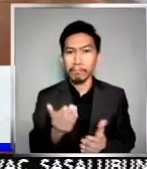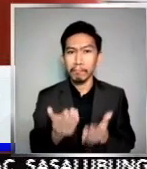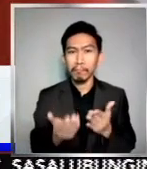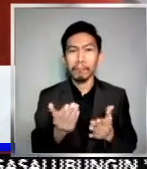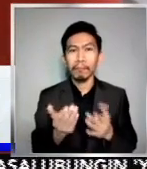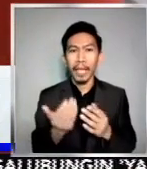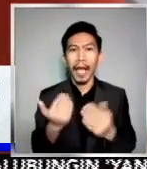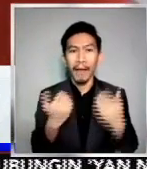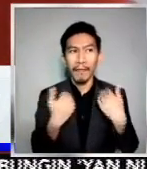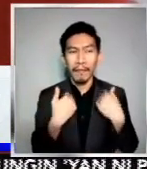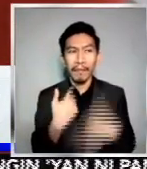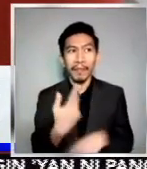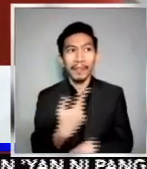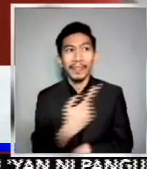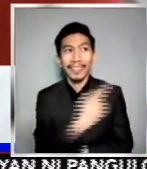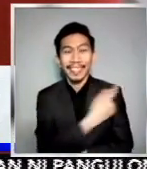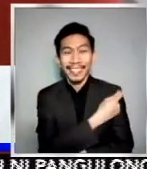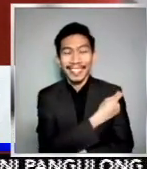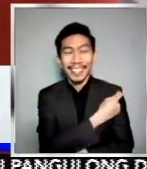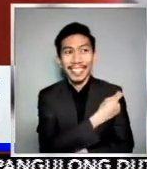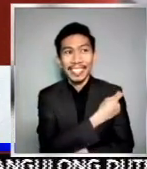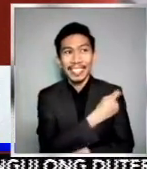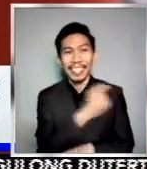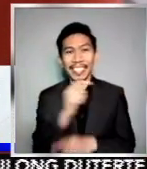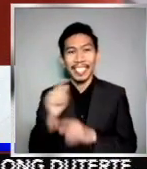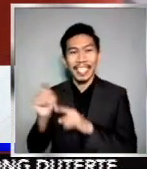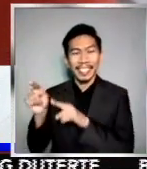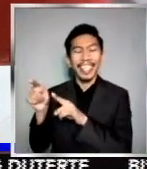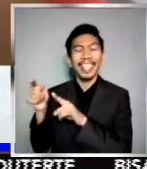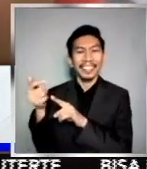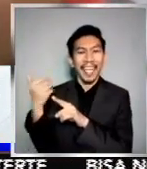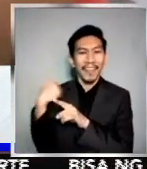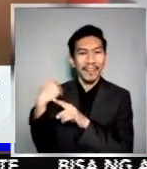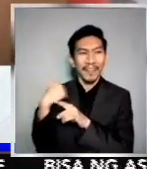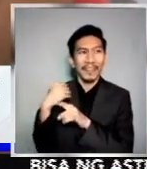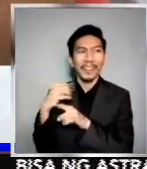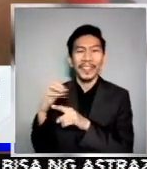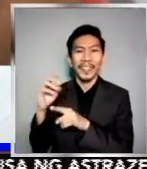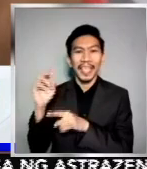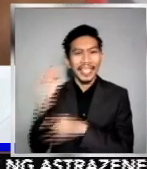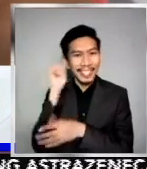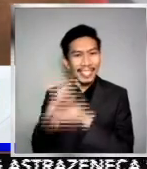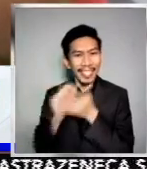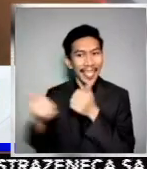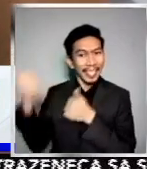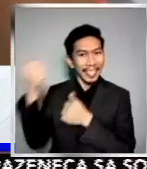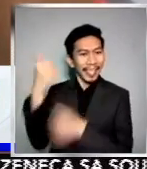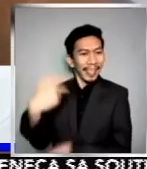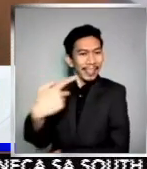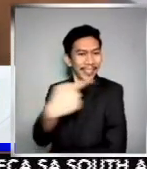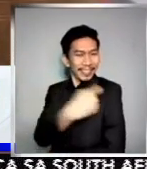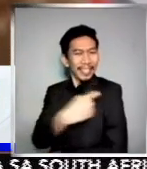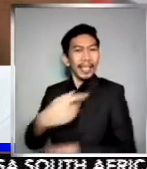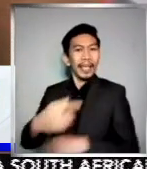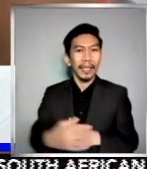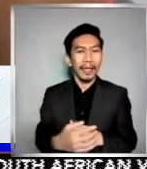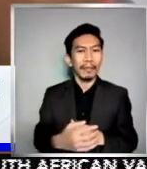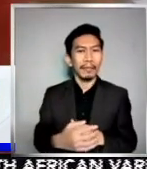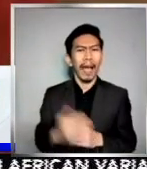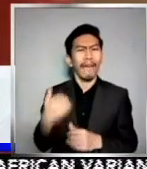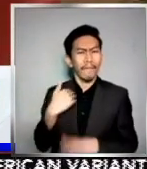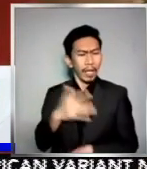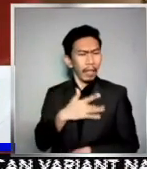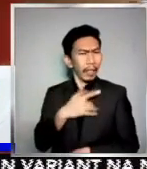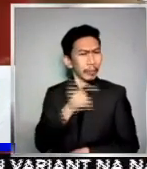ako, no? Si Yusek Bayugo. Although there's a little pain on the injection, just like sa injection site,